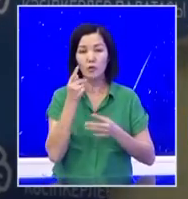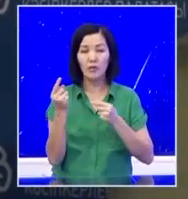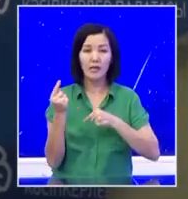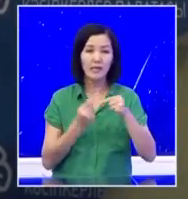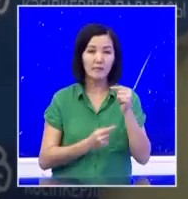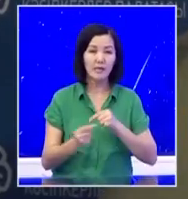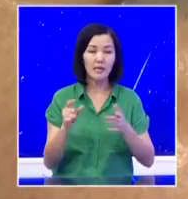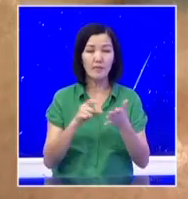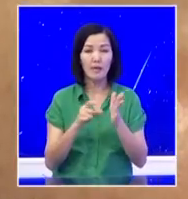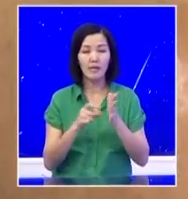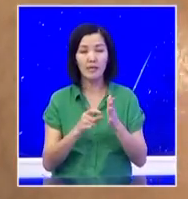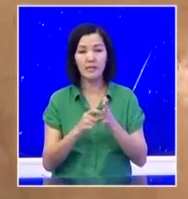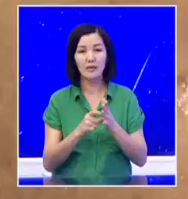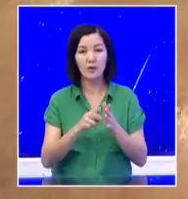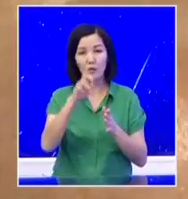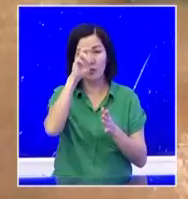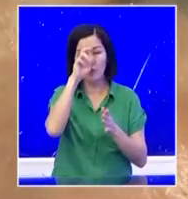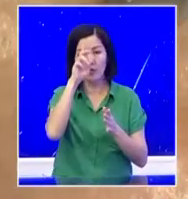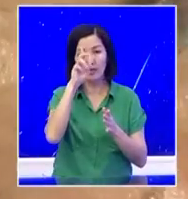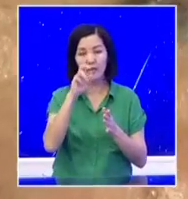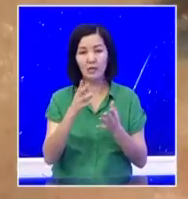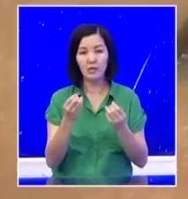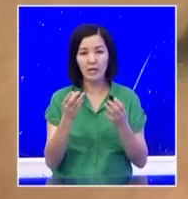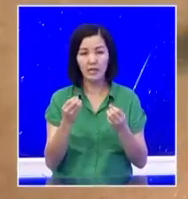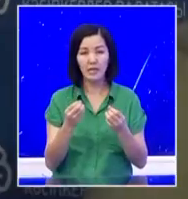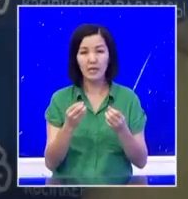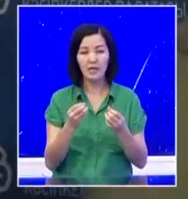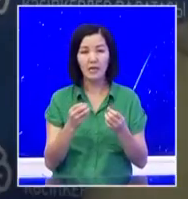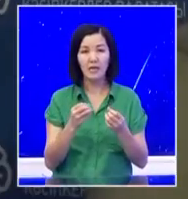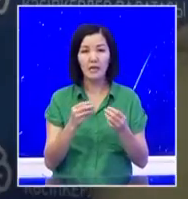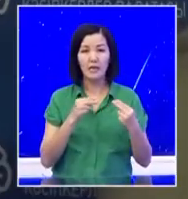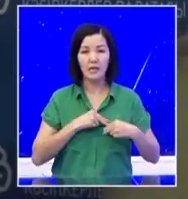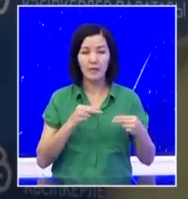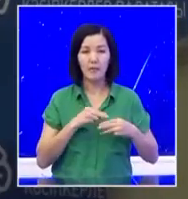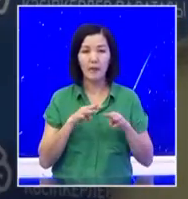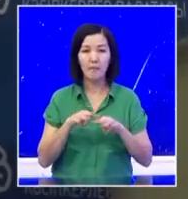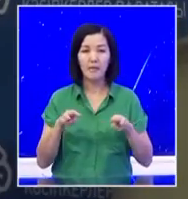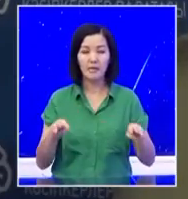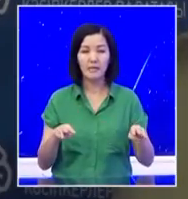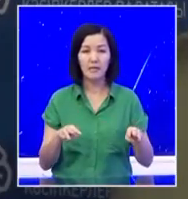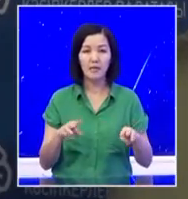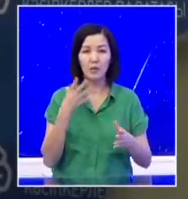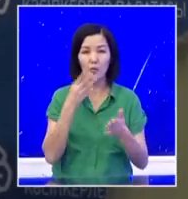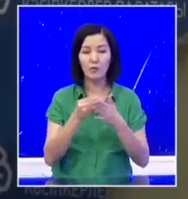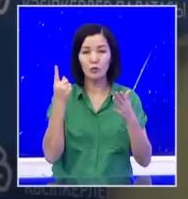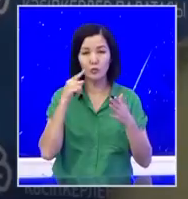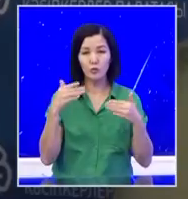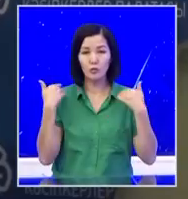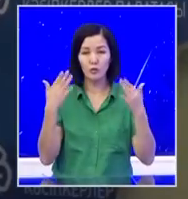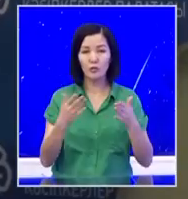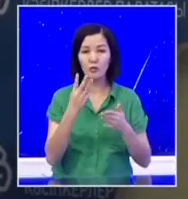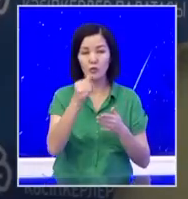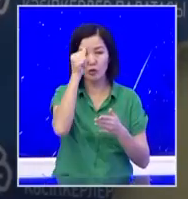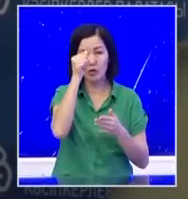палатасы үкіметке және еңбек министрлігіне өзінің ұсынысын берді. Үшінші айға да